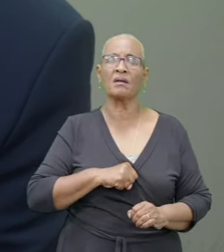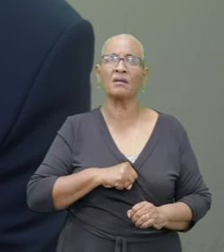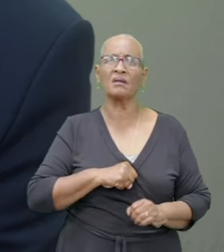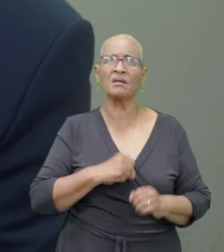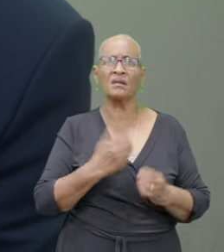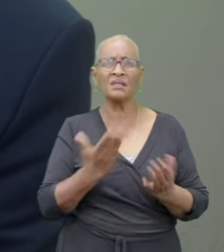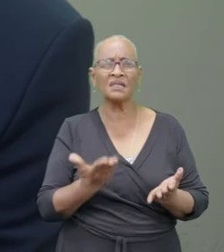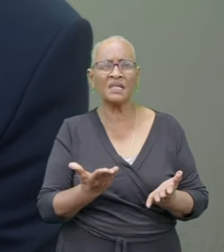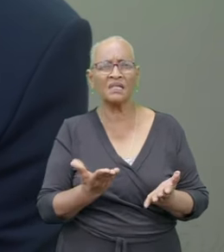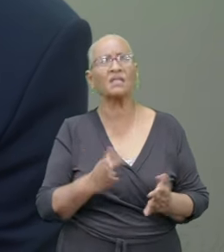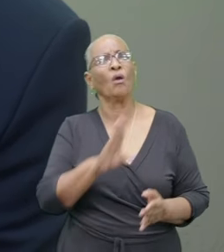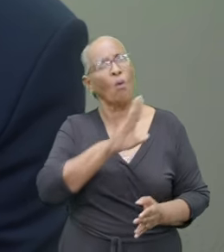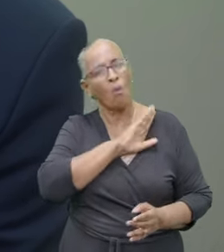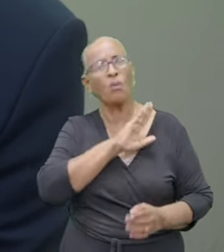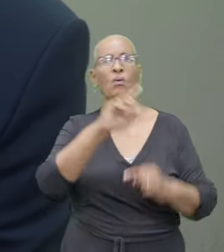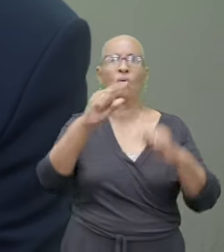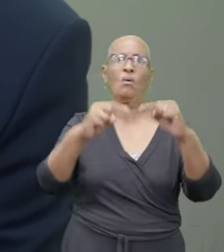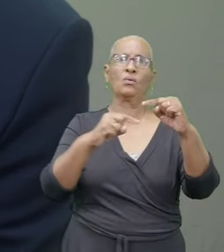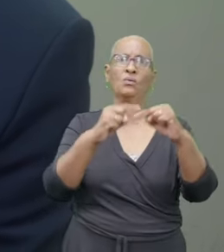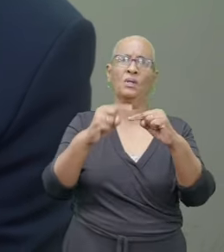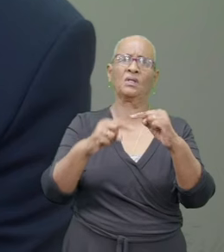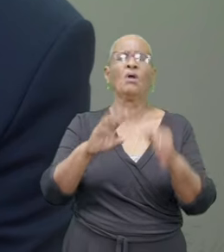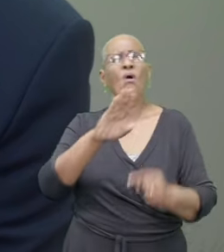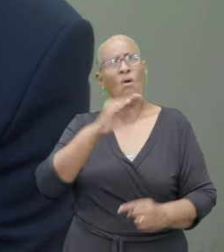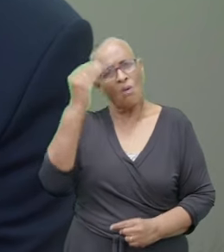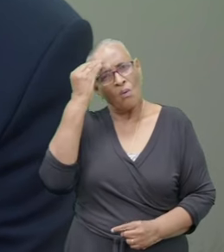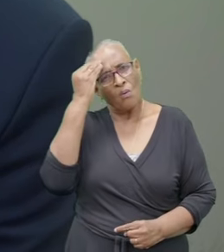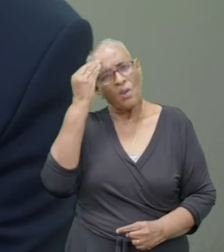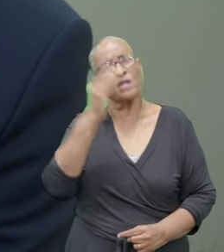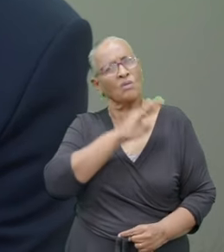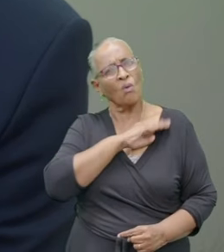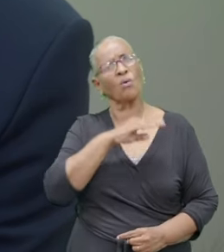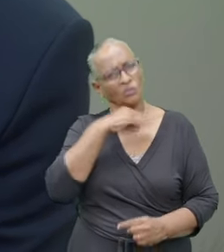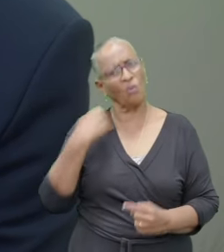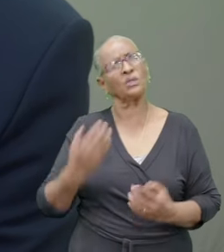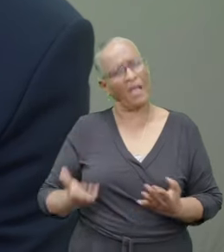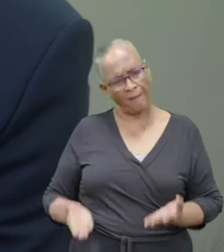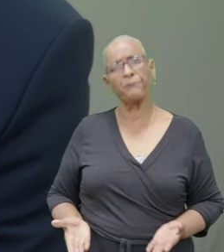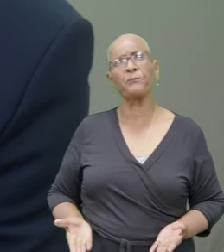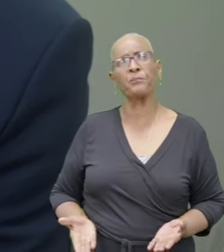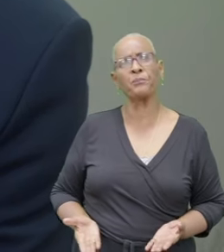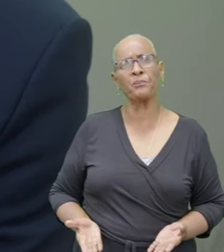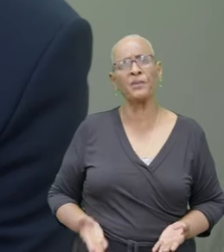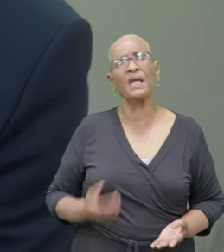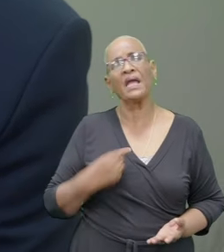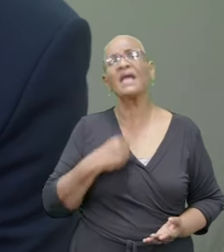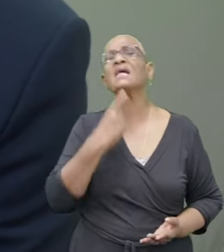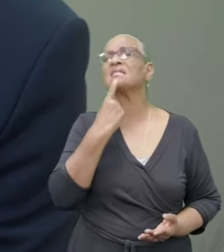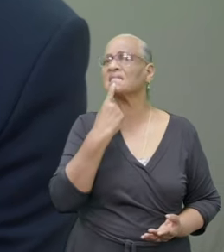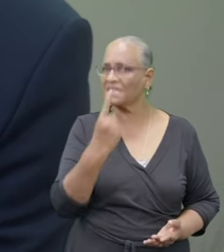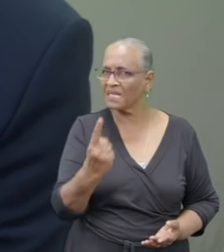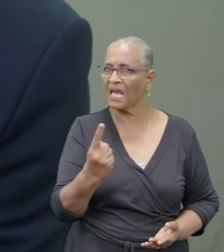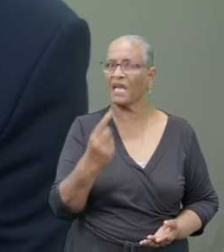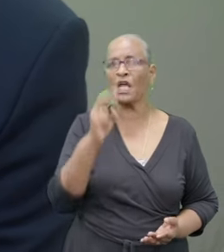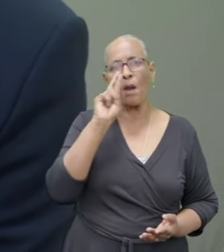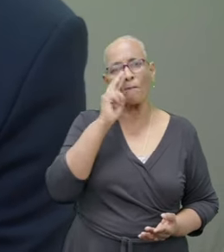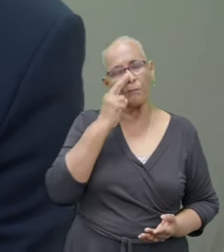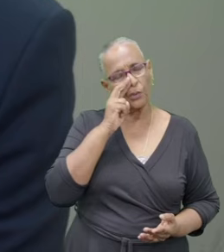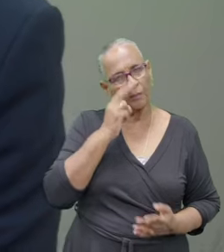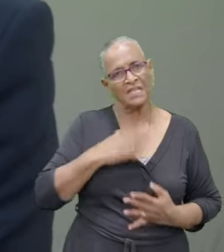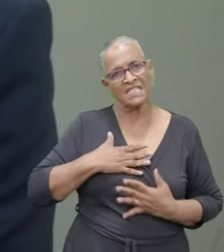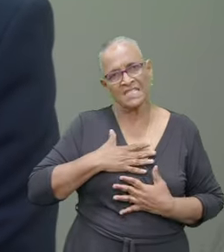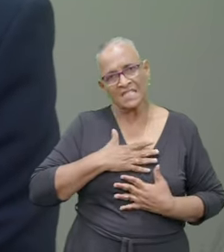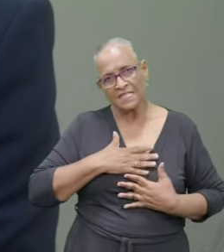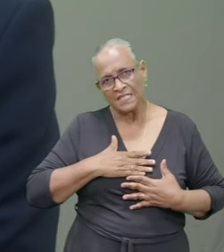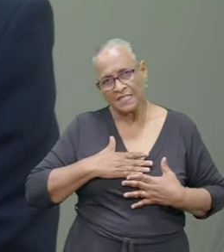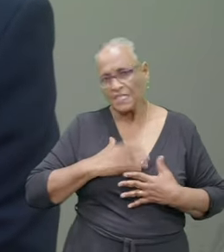dit ook een ontwikkeling is, wetende dat er ook sterfte is. En ik heb nogmaals gezegd, ik ga het niet proberen emotioneel, ik probeer rationeel